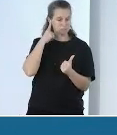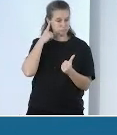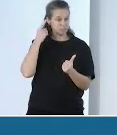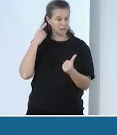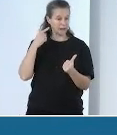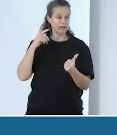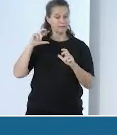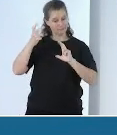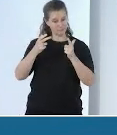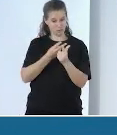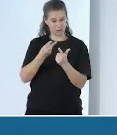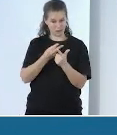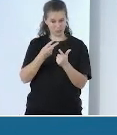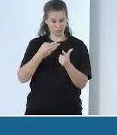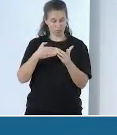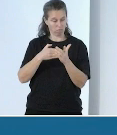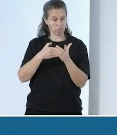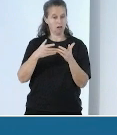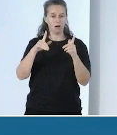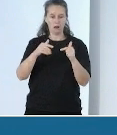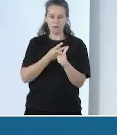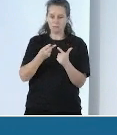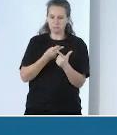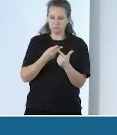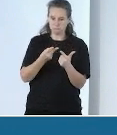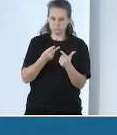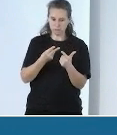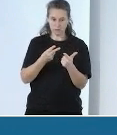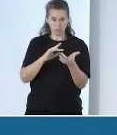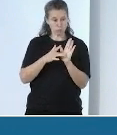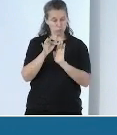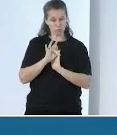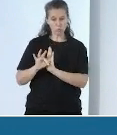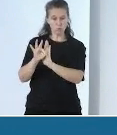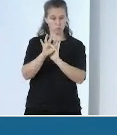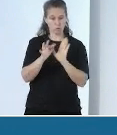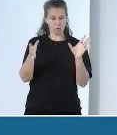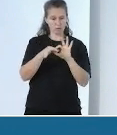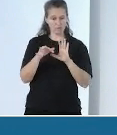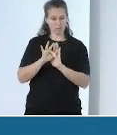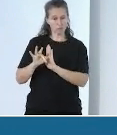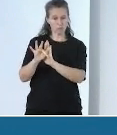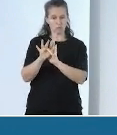atteinte vestibulaire, qui vont à peu près toucher toutes les fonctions,